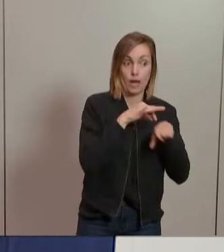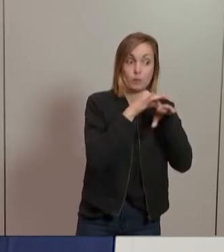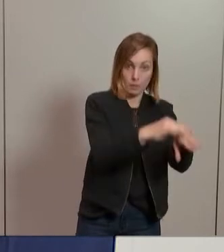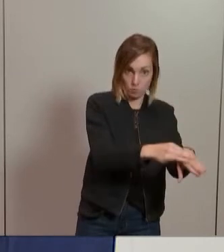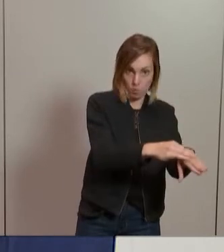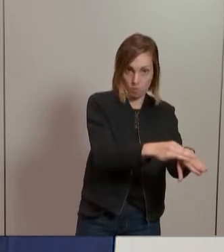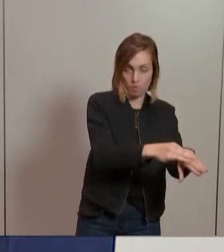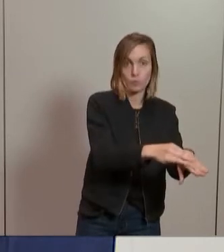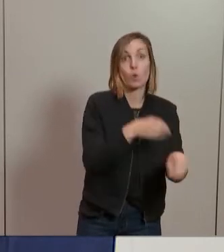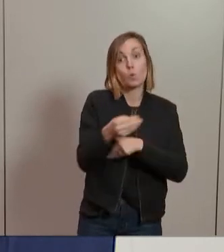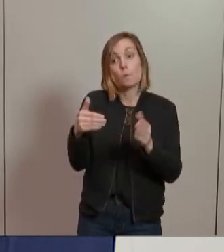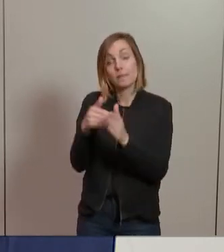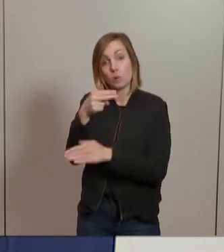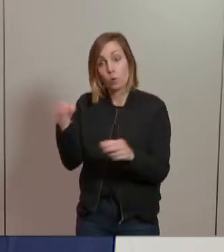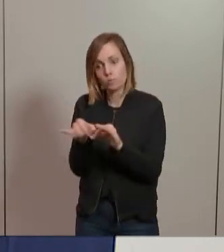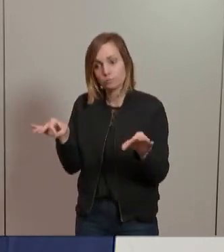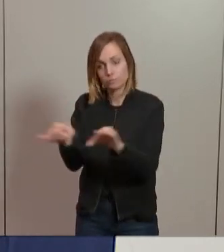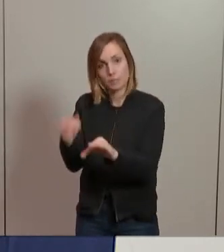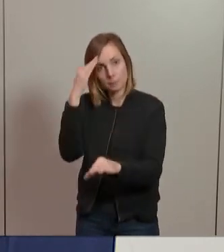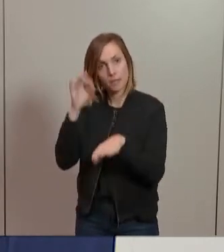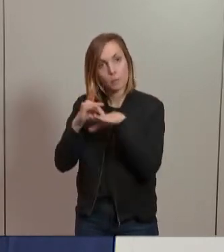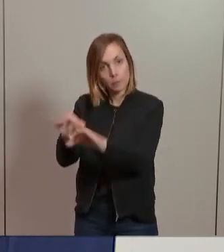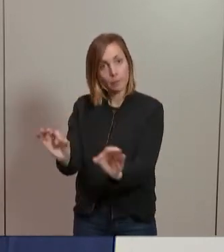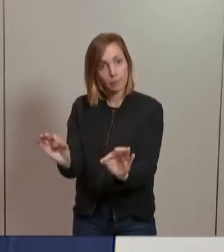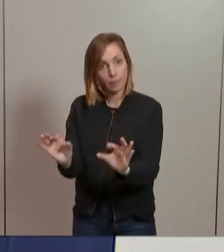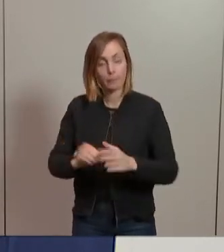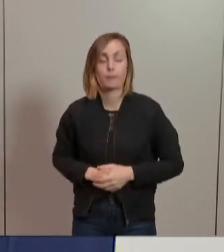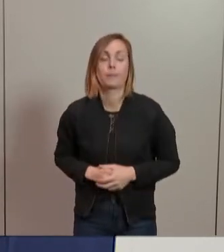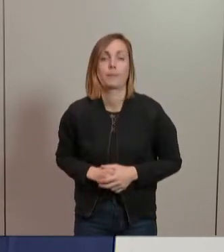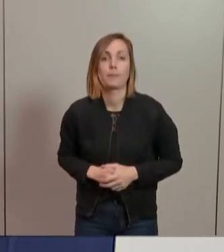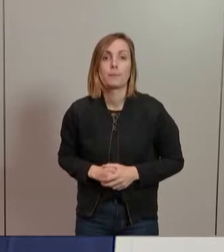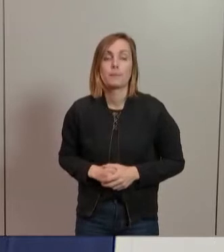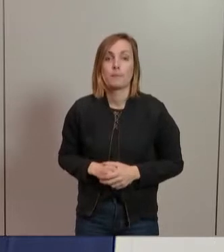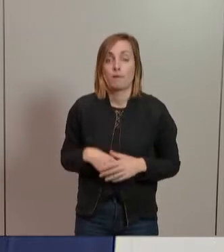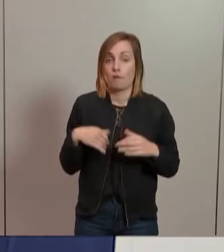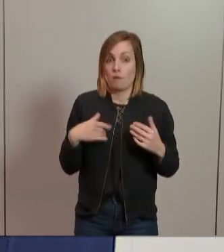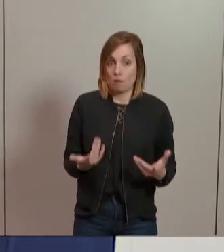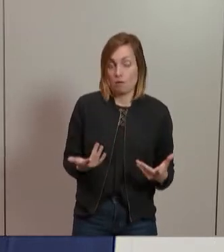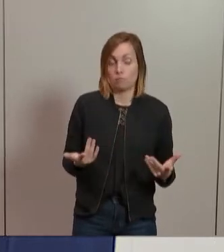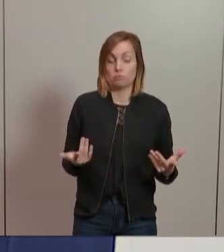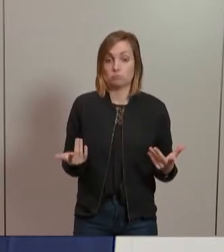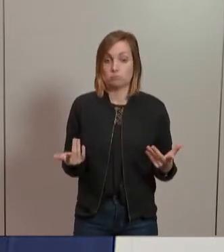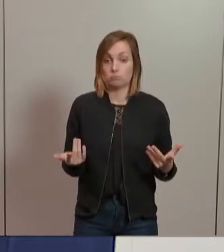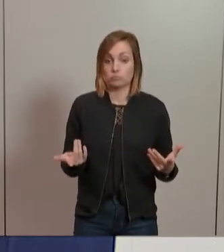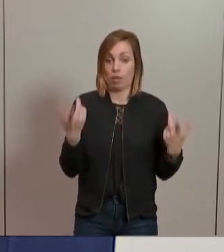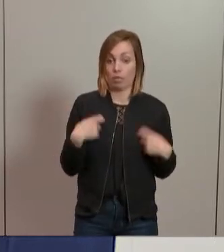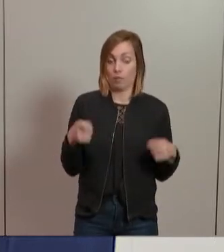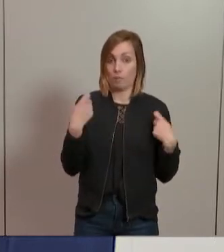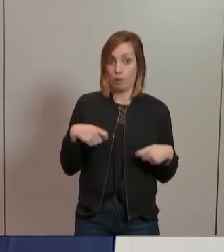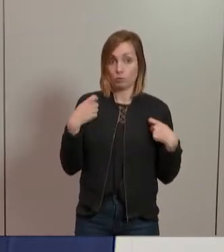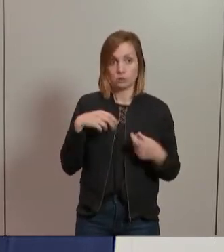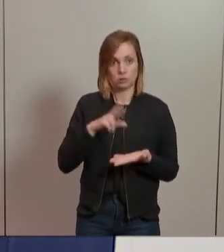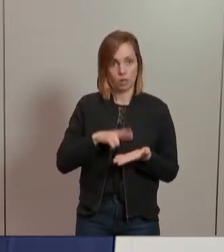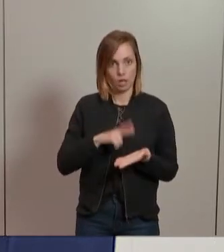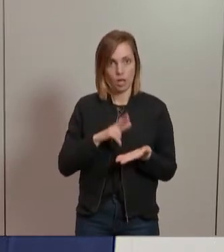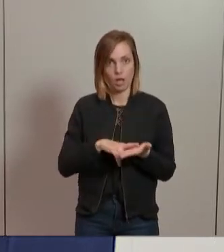d'accompagnement, et 1 000 € par emplacement sans dispositif de gestion. Et donc, au regard des dépenses réelles assumées par les